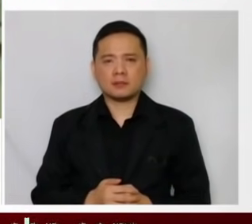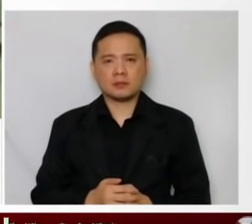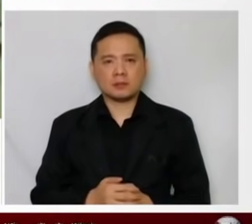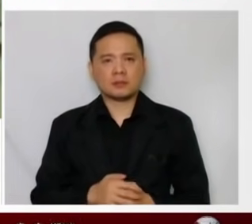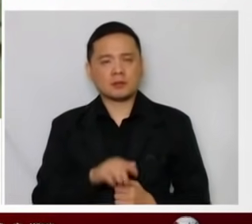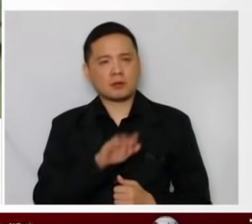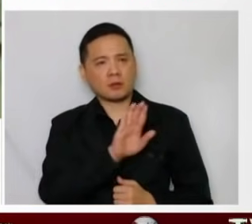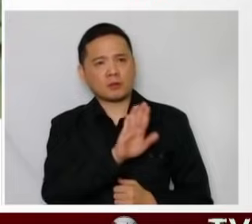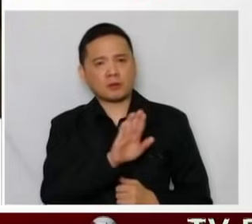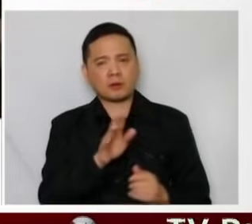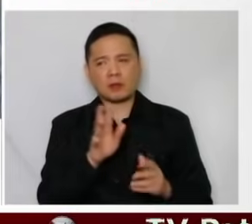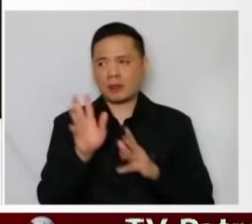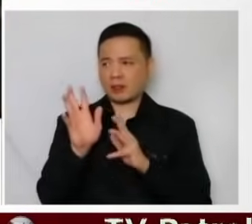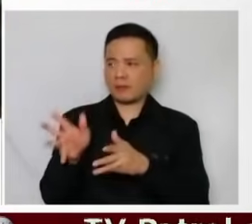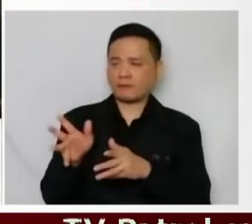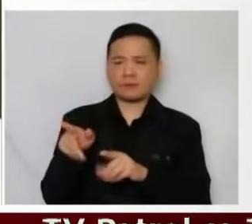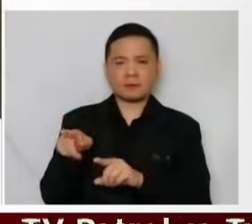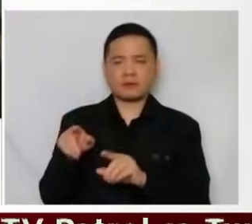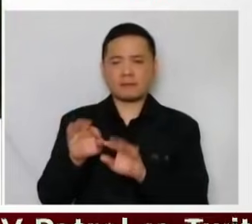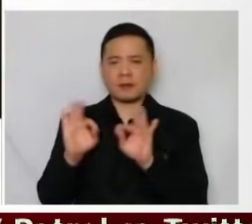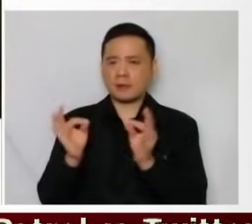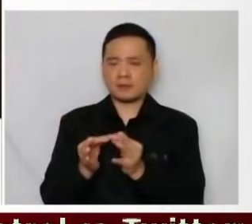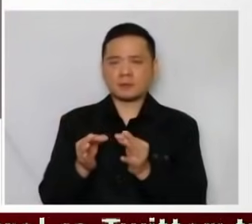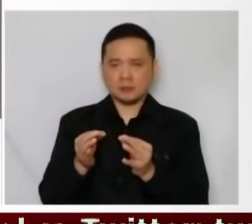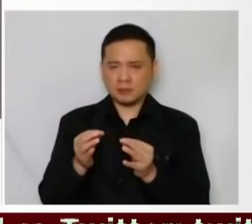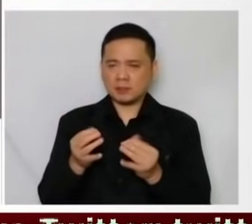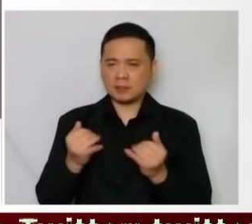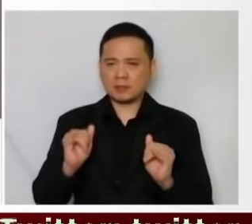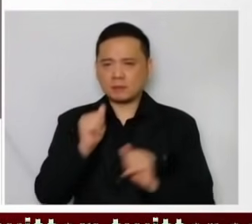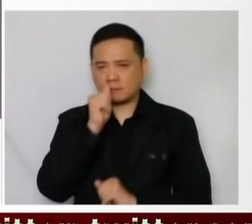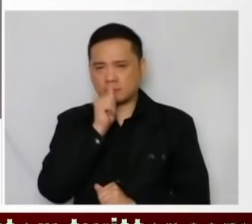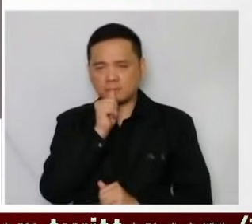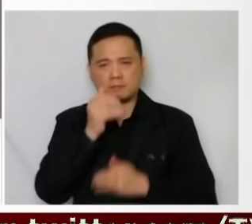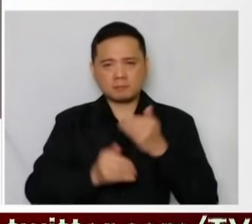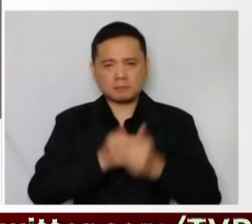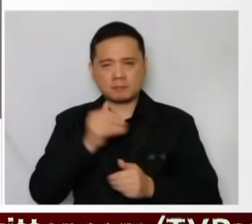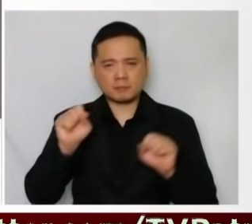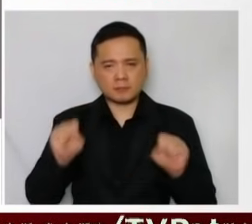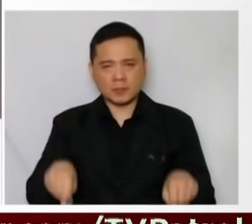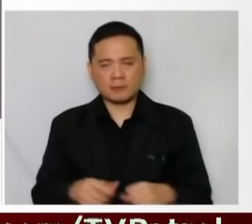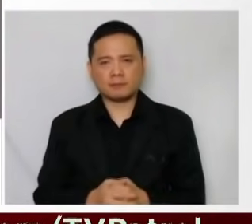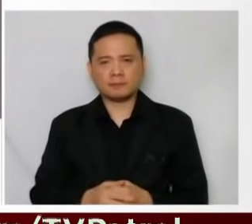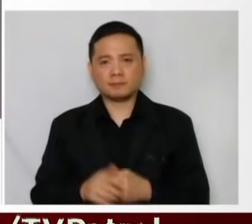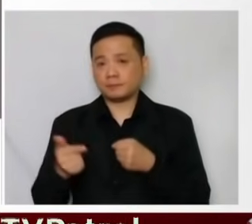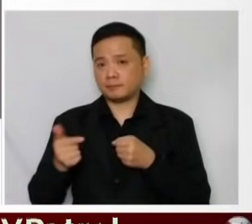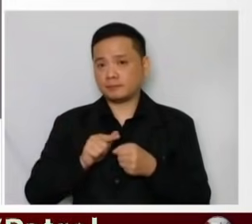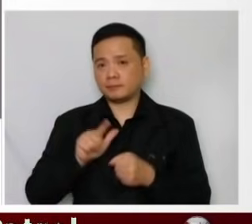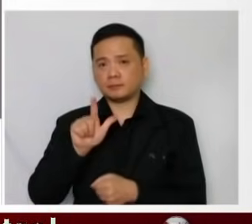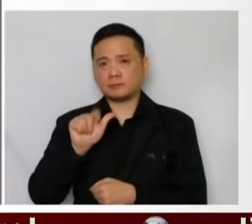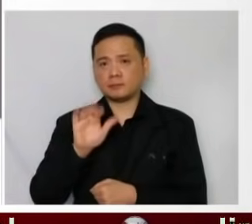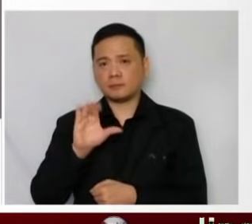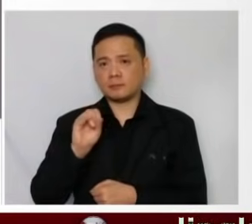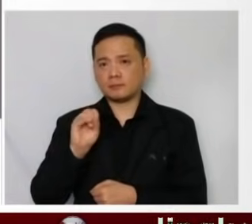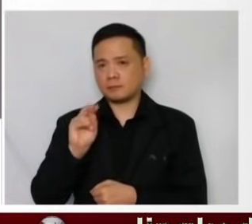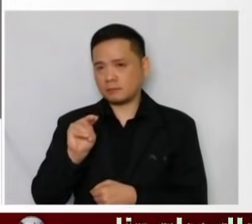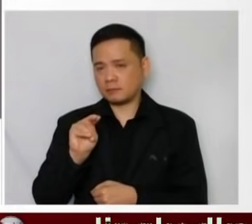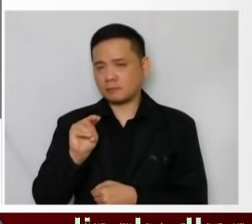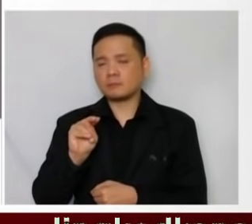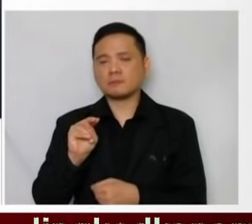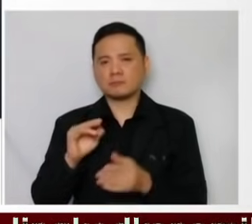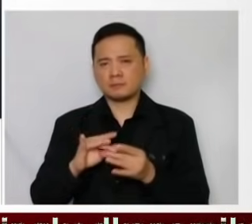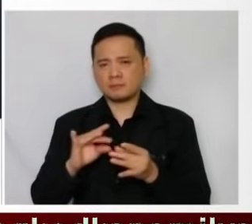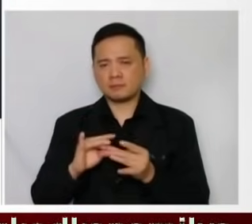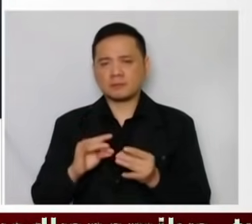ay napapangalagaan. Samantala, sinabi naman ni Senador Panfilo Lacson na mahalagang balikan ang rule